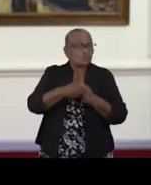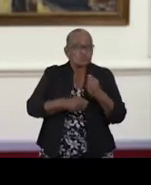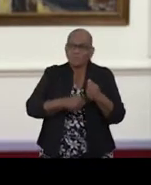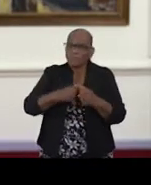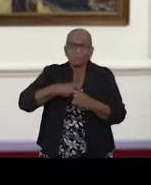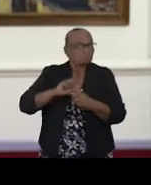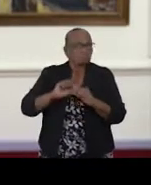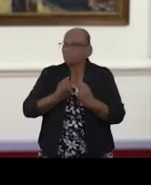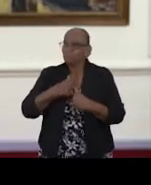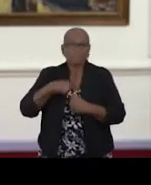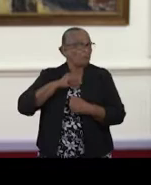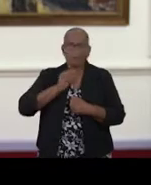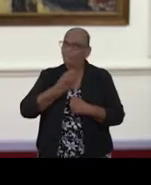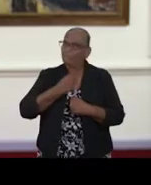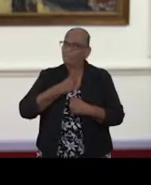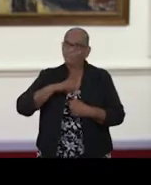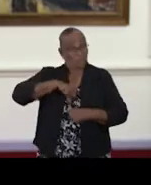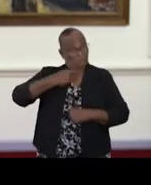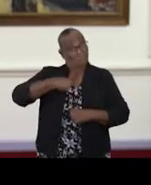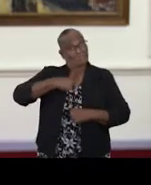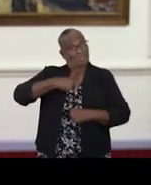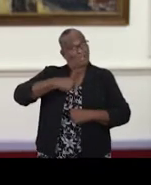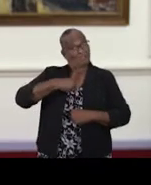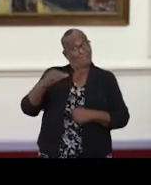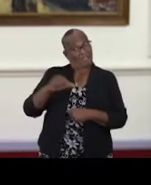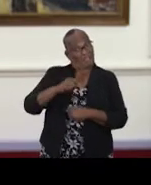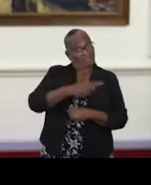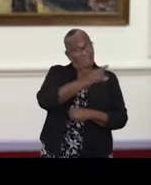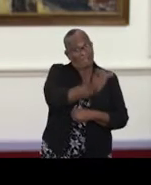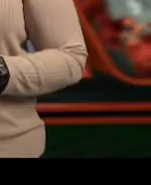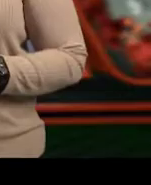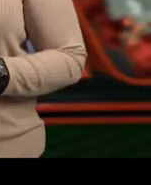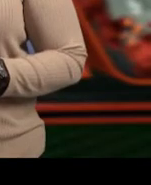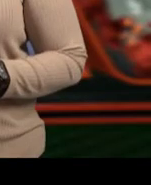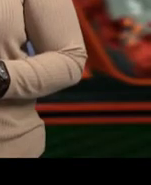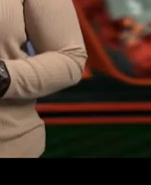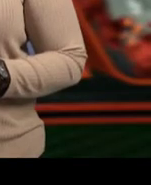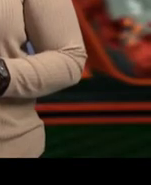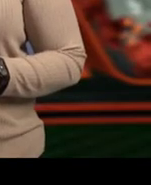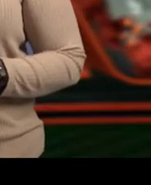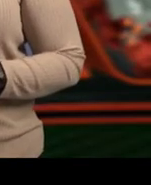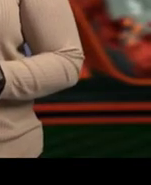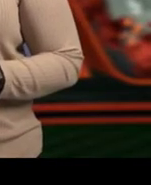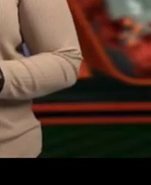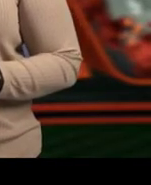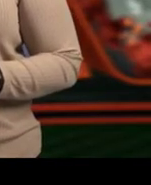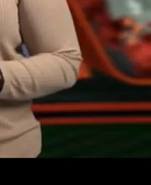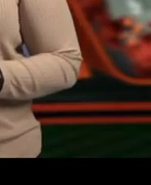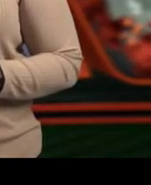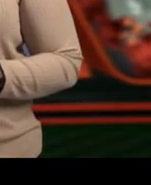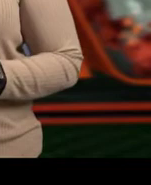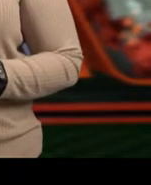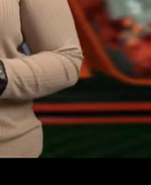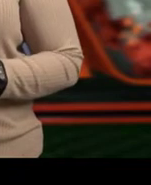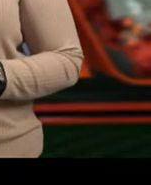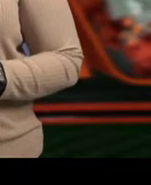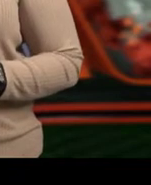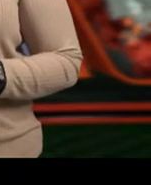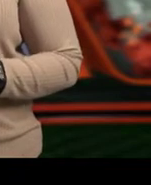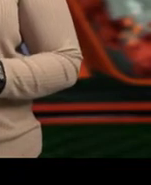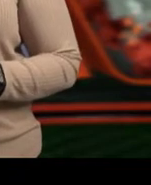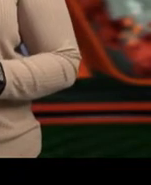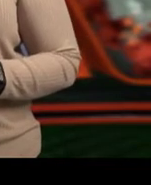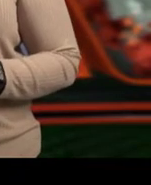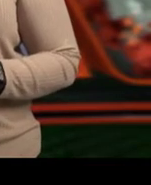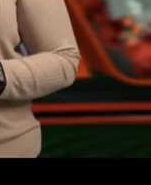omgaan met onszelf en elkaar. Crisismanager Maartelise Eersel van het